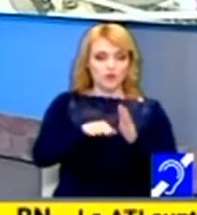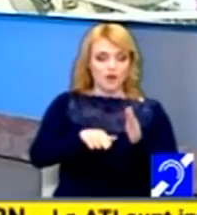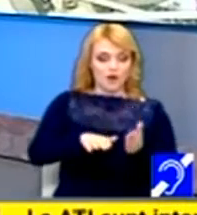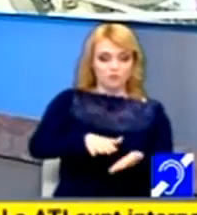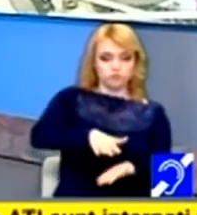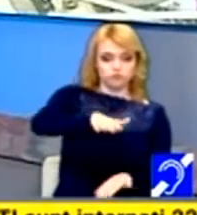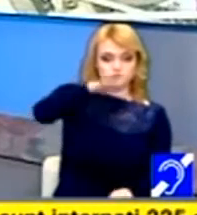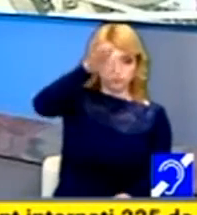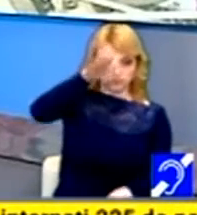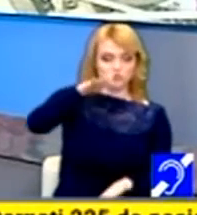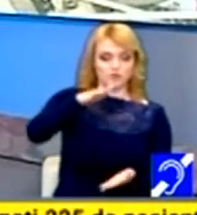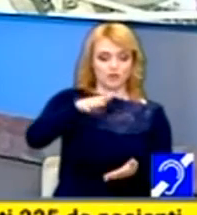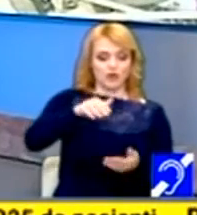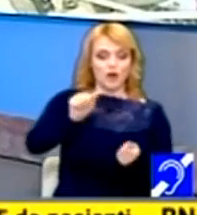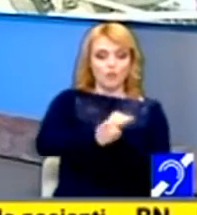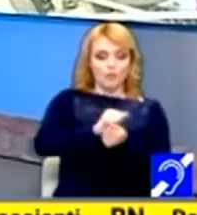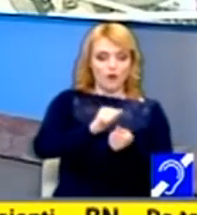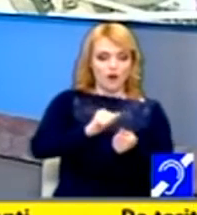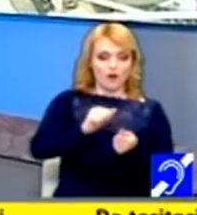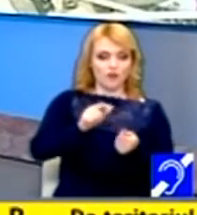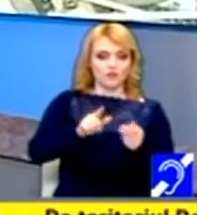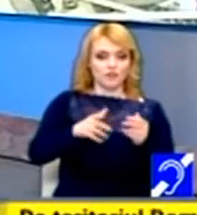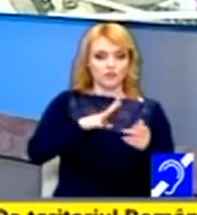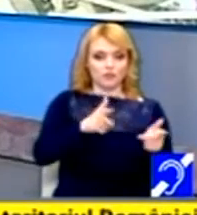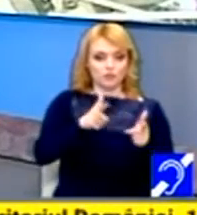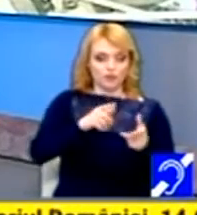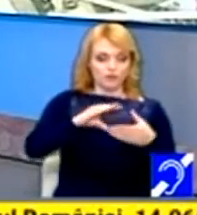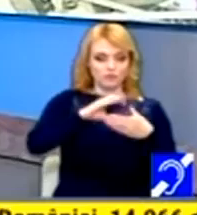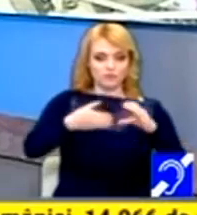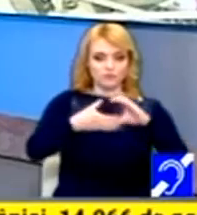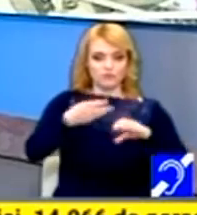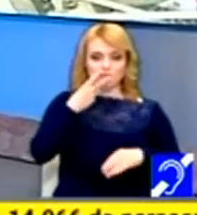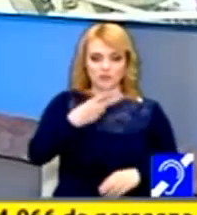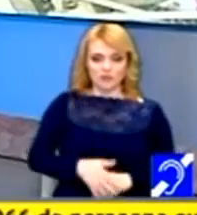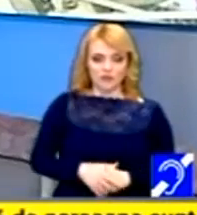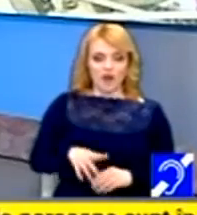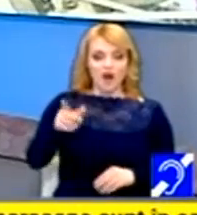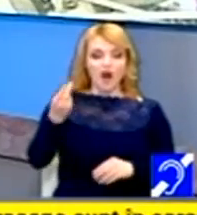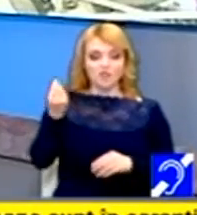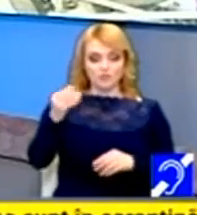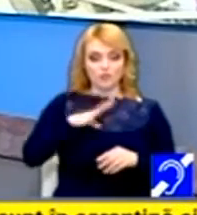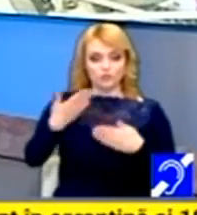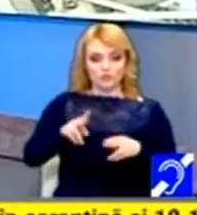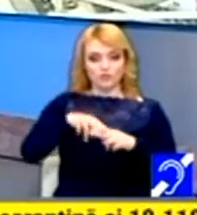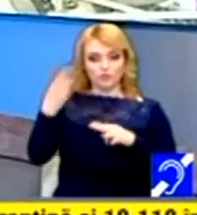Cei 1,5 milioane de euro au fost revendicați de un om de afaceri basarabean care trăiește în Marea